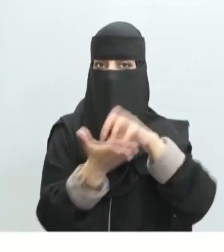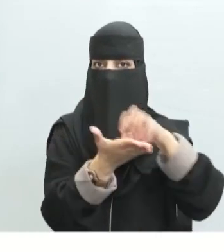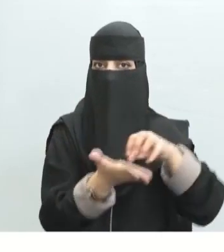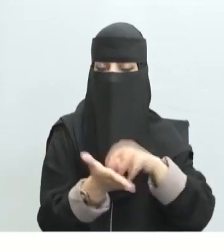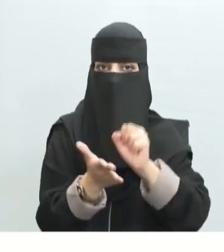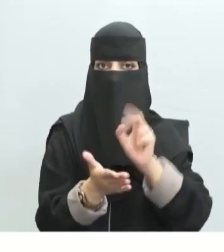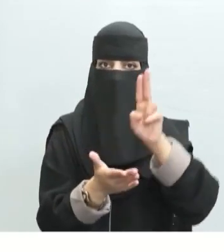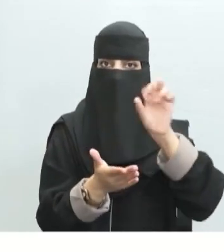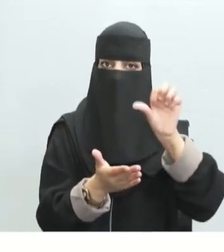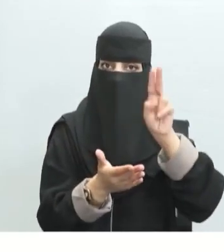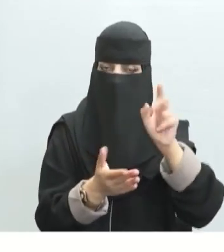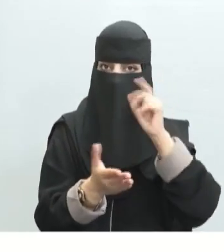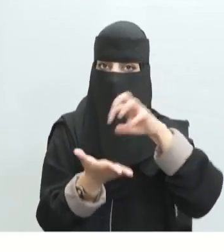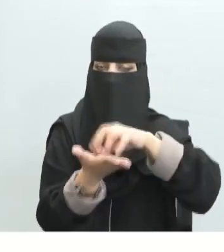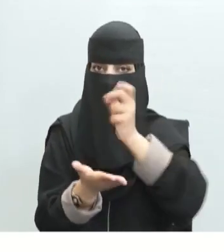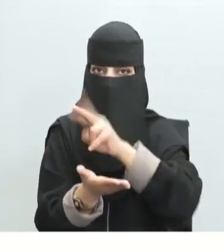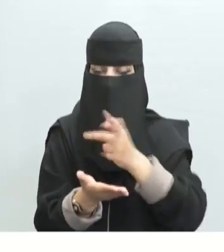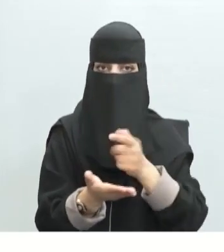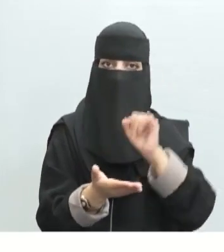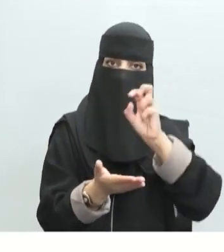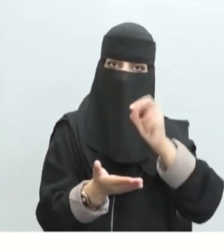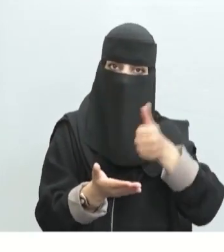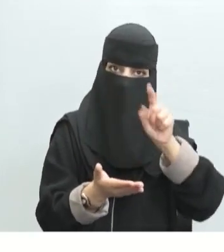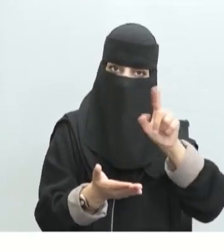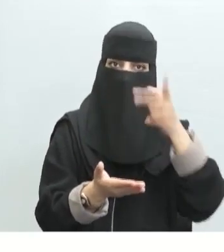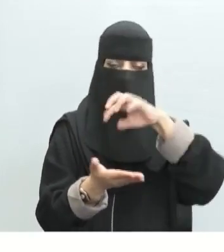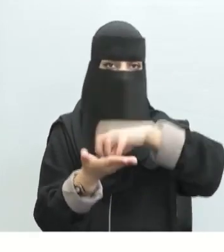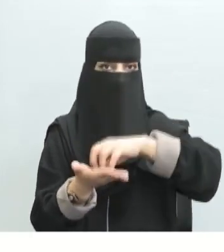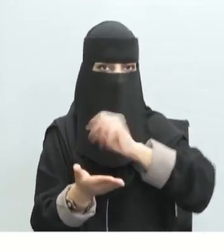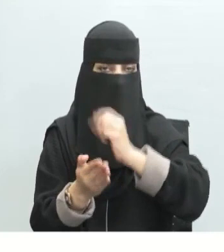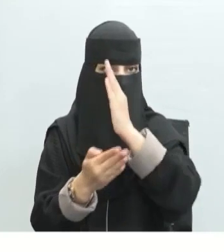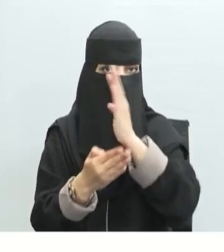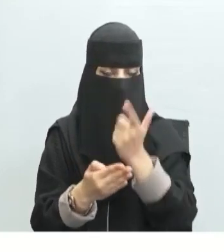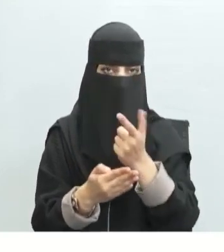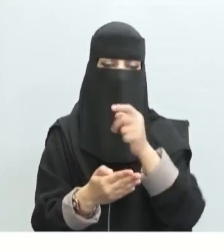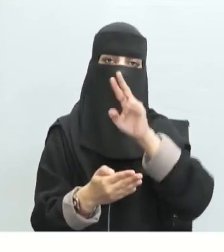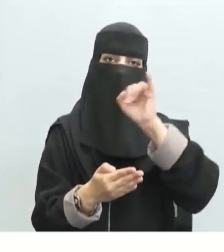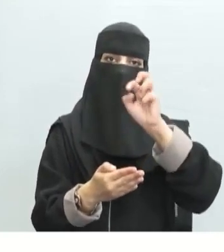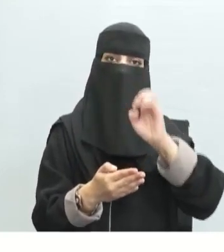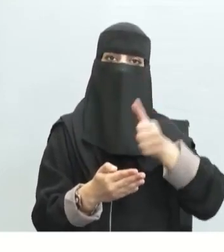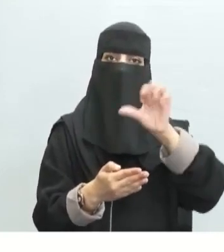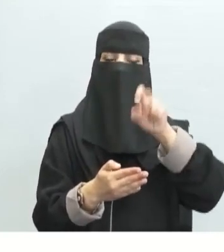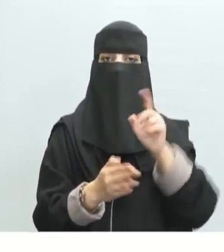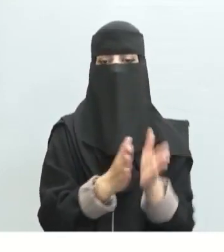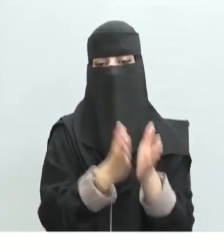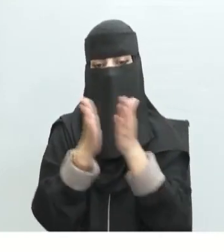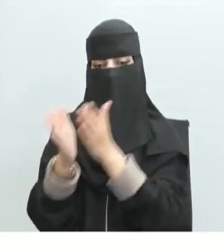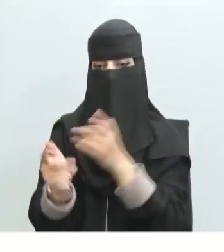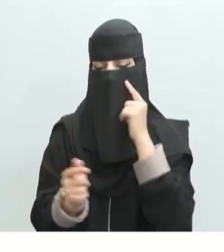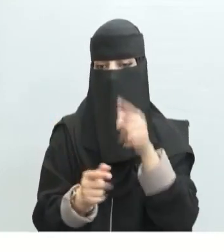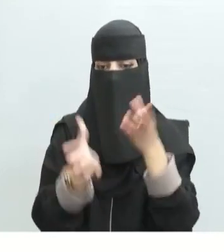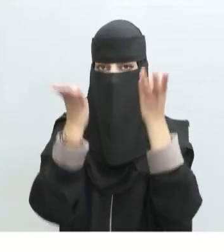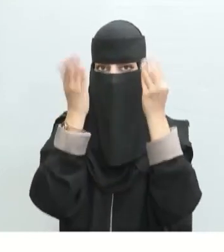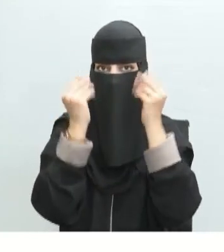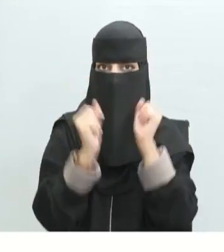الضلع المقابل واين هو الضلع المجاور نبدا بتعريف الدوال المثلثيه في المثلث قائم